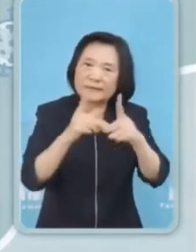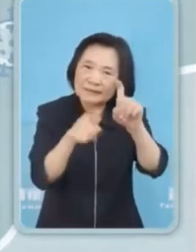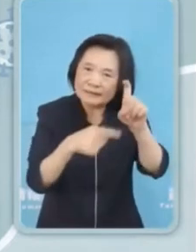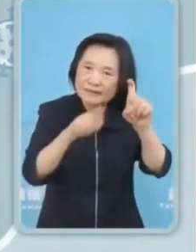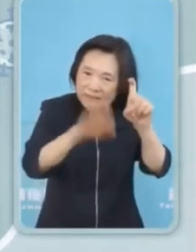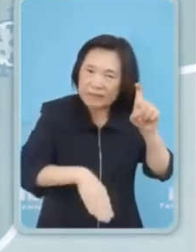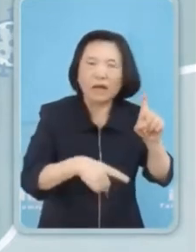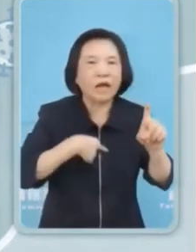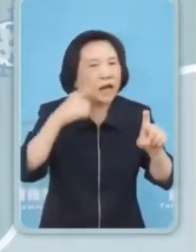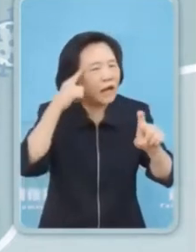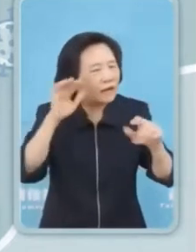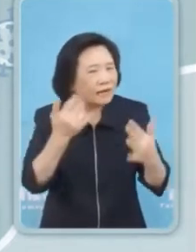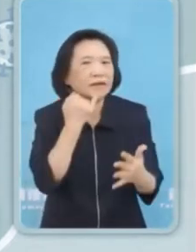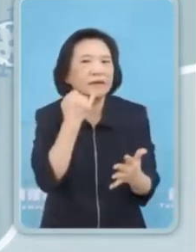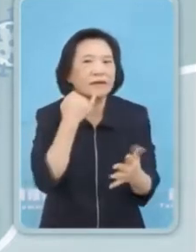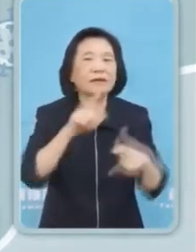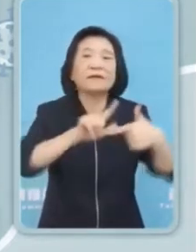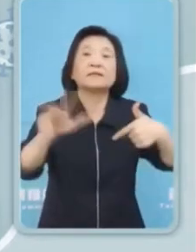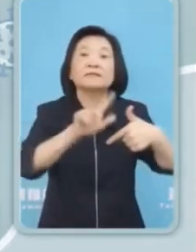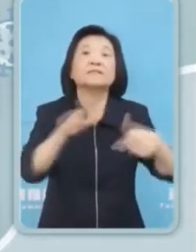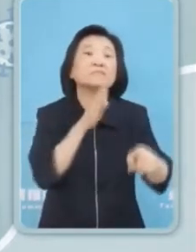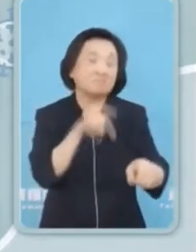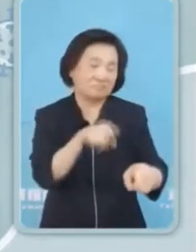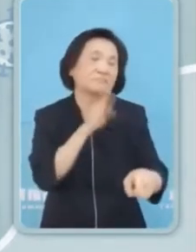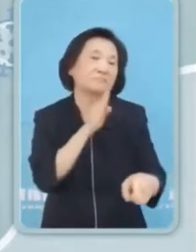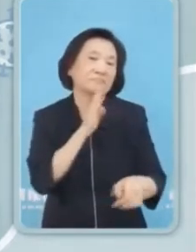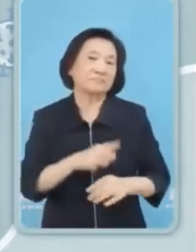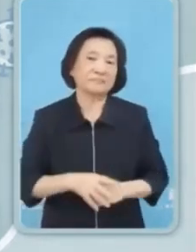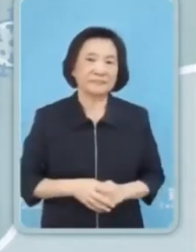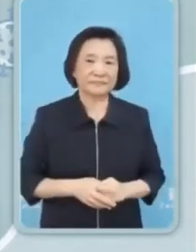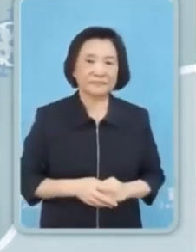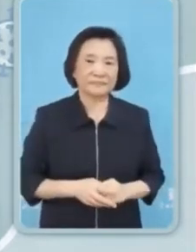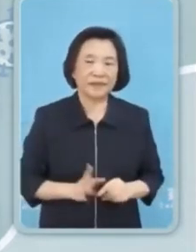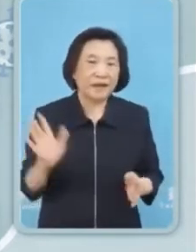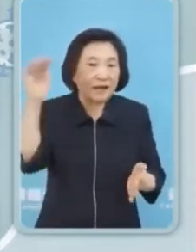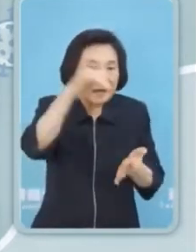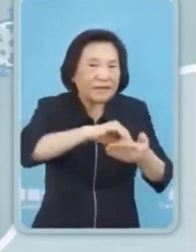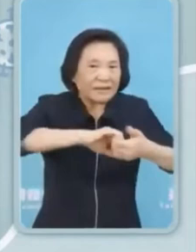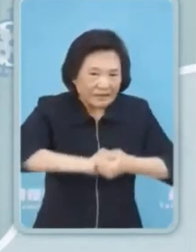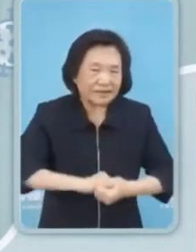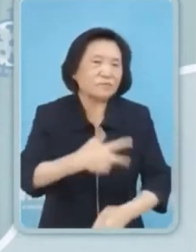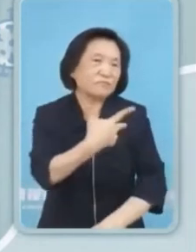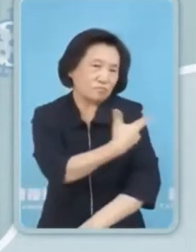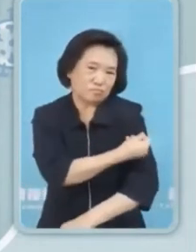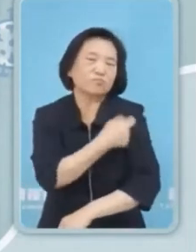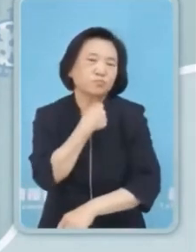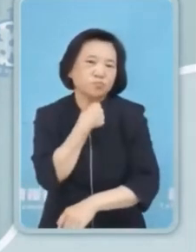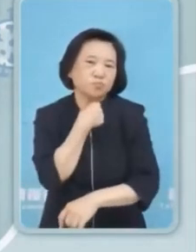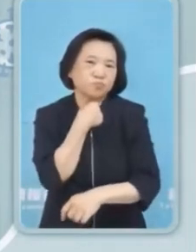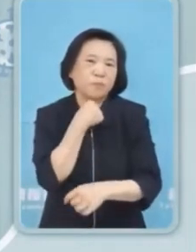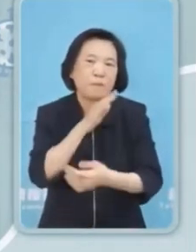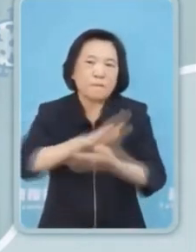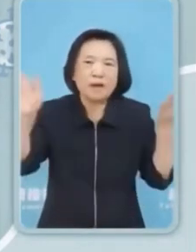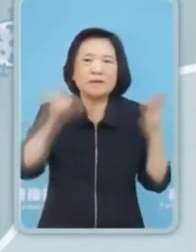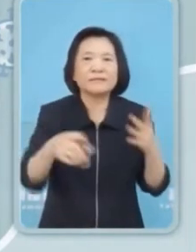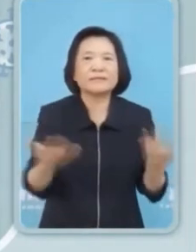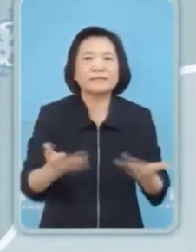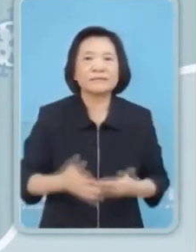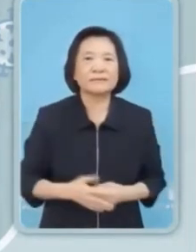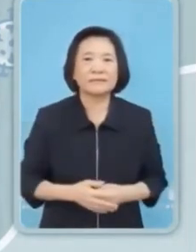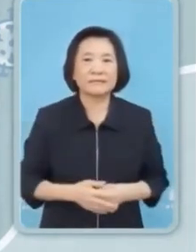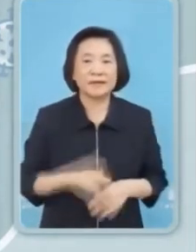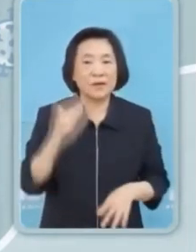们在以色列看到的大概就是这种情形，所以最终就还是要靠打疫苗来解决。那在疫苗